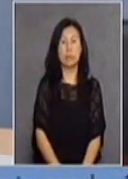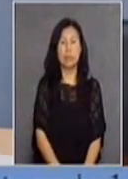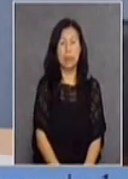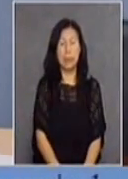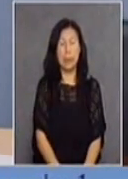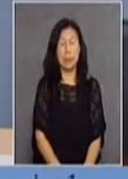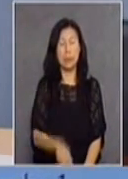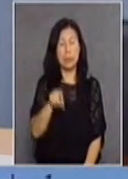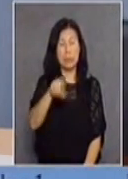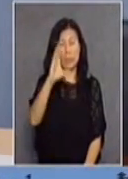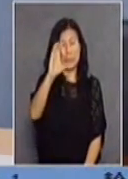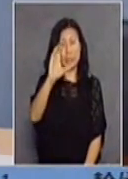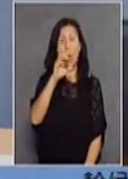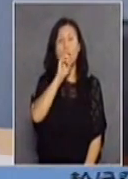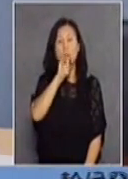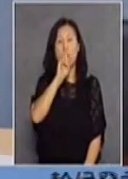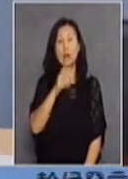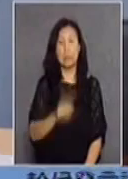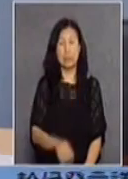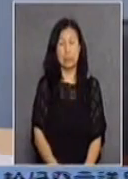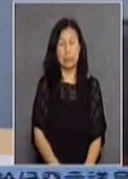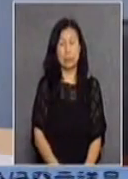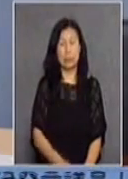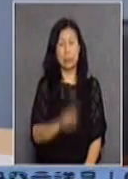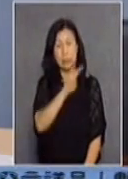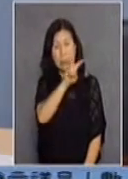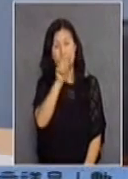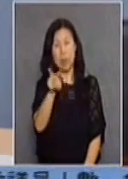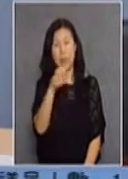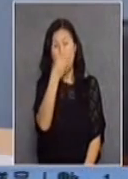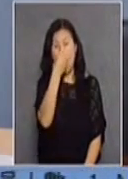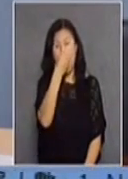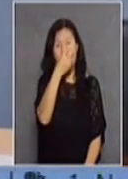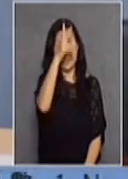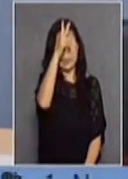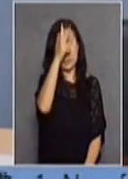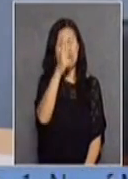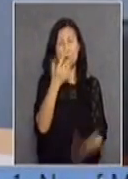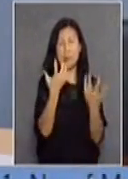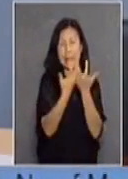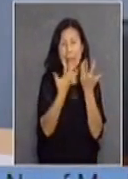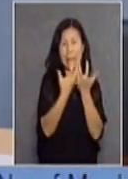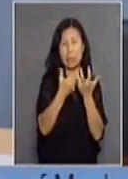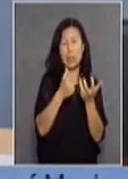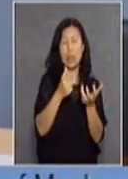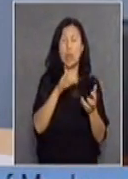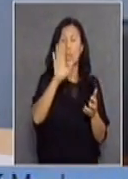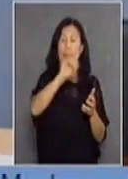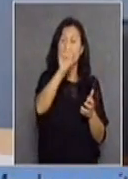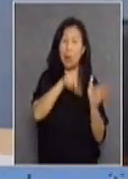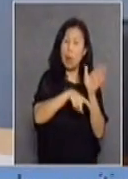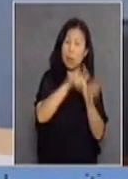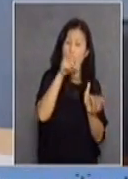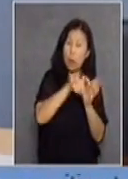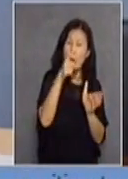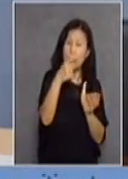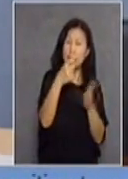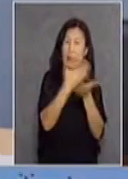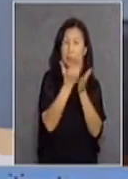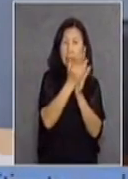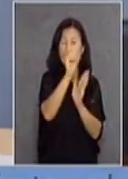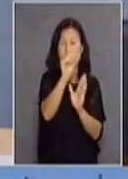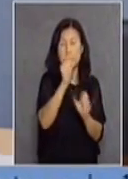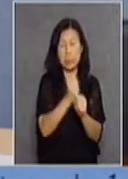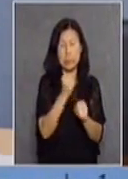咁佢嘅講法咧就係話佢要即係睇一睇香港政府點樣理財，點樣去攞錢，點樣去做嘢啦。咁